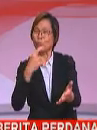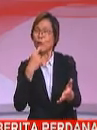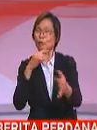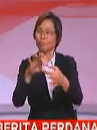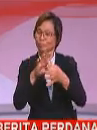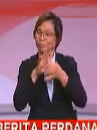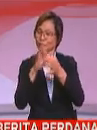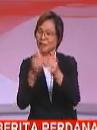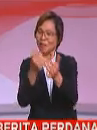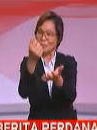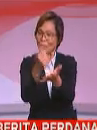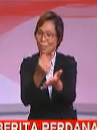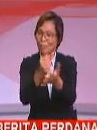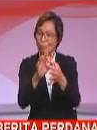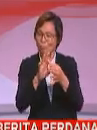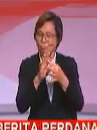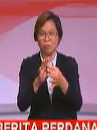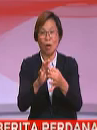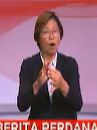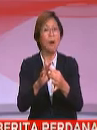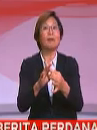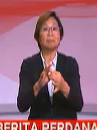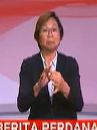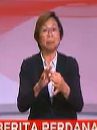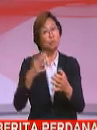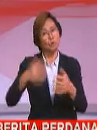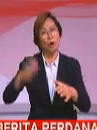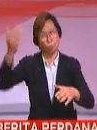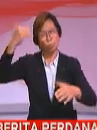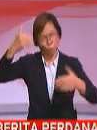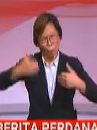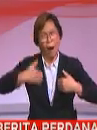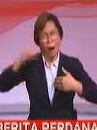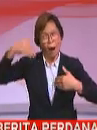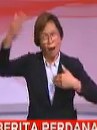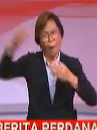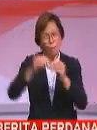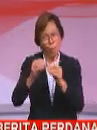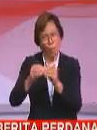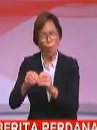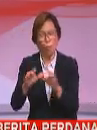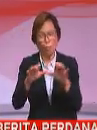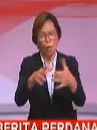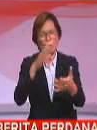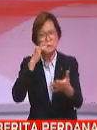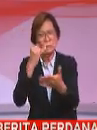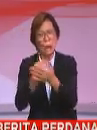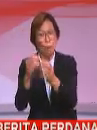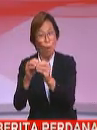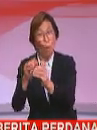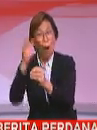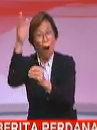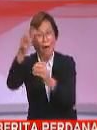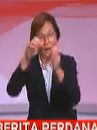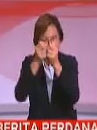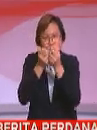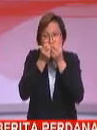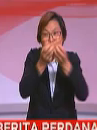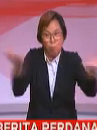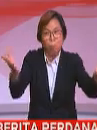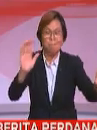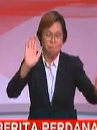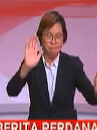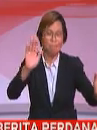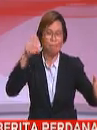kerjasama dengan pihak imigresen itu bukan kali pertama dan akan ada lagi kes berbentuk sindiket jenayah yang bakal dibongkarkan